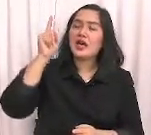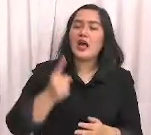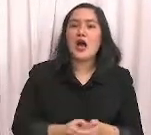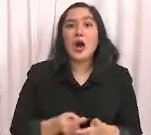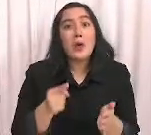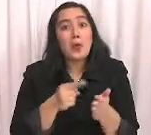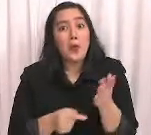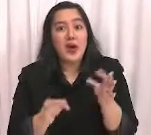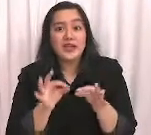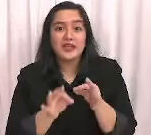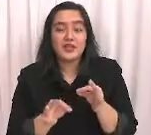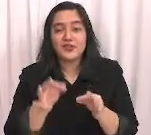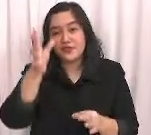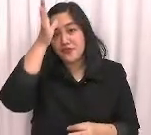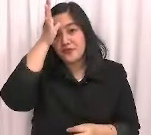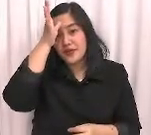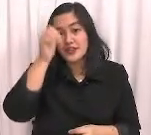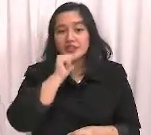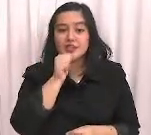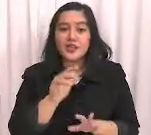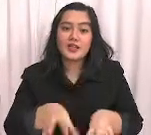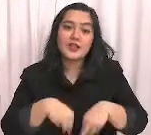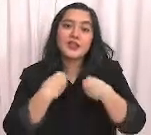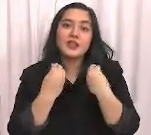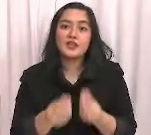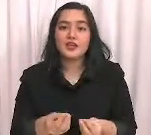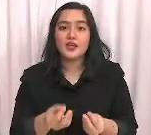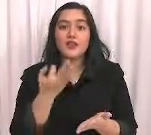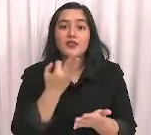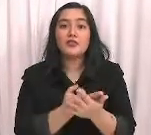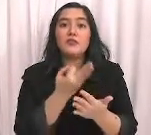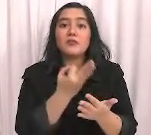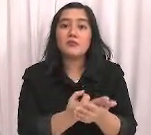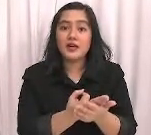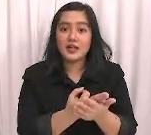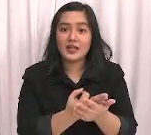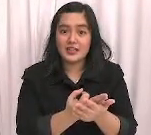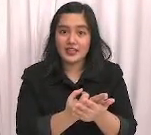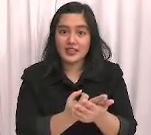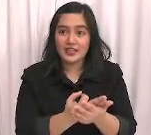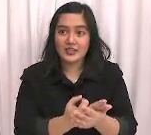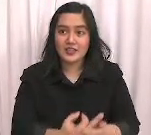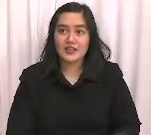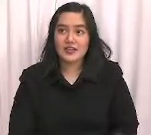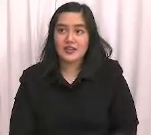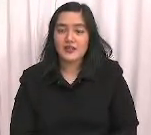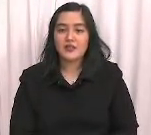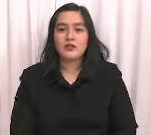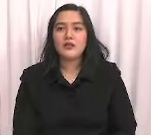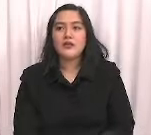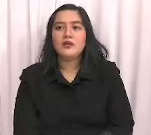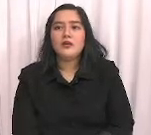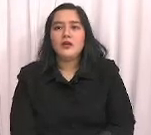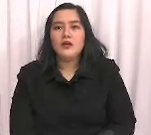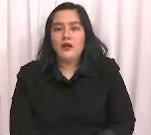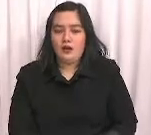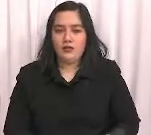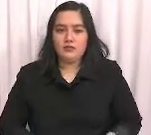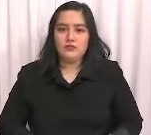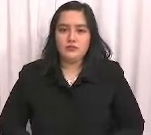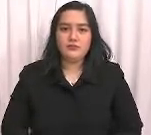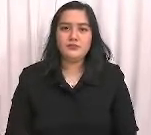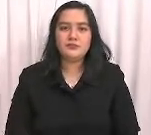You see? So we are expecting something, una, hindi from a promise, even without